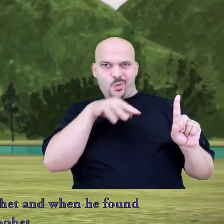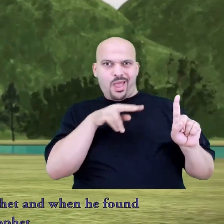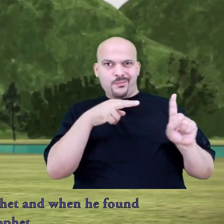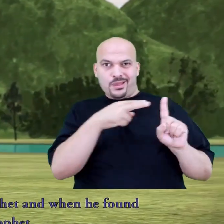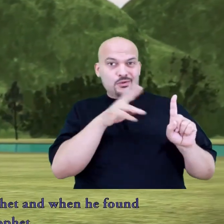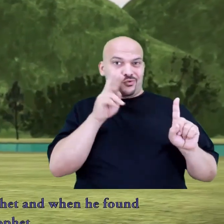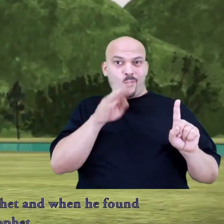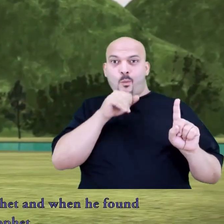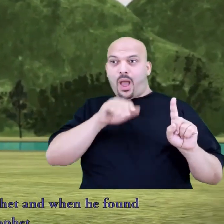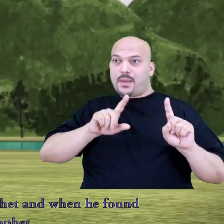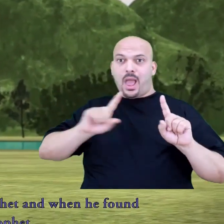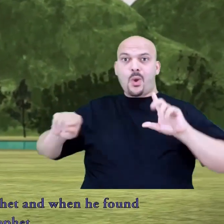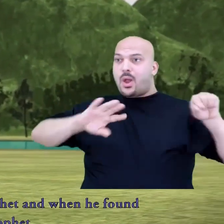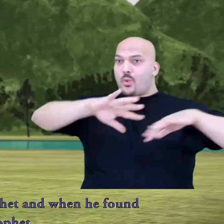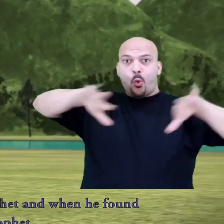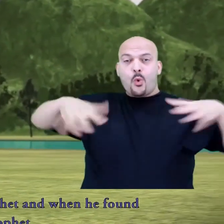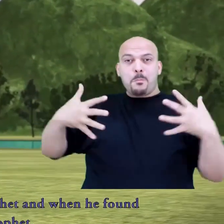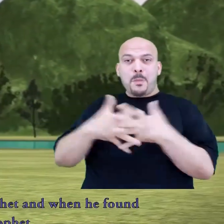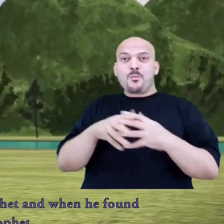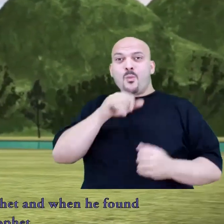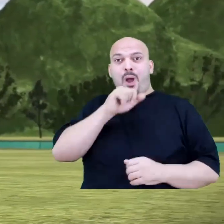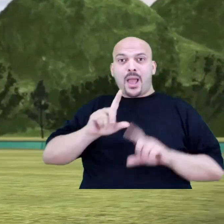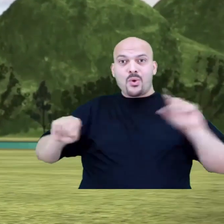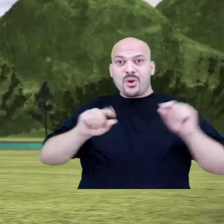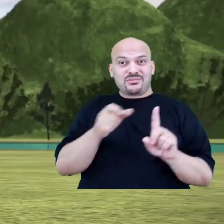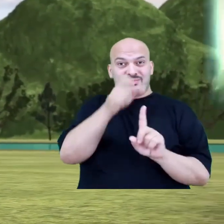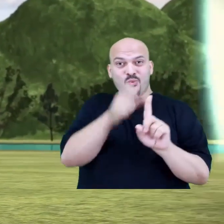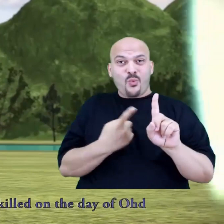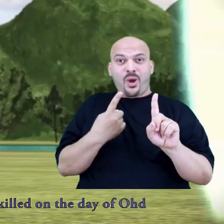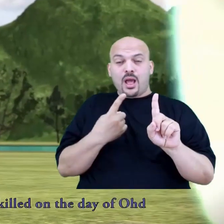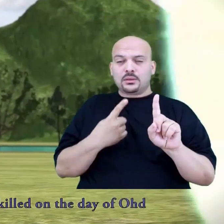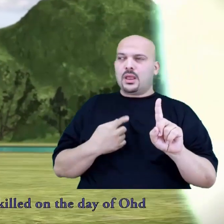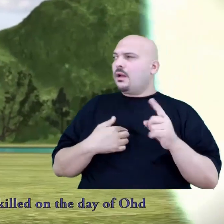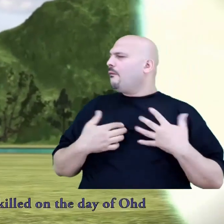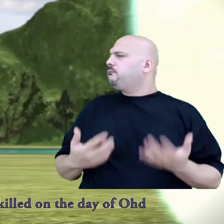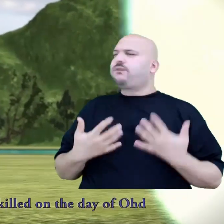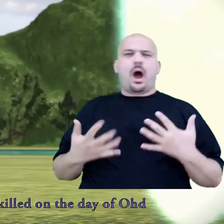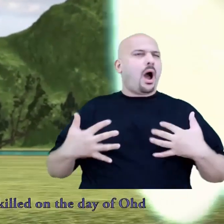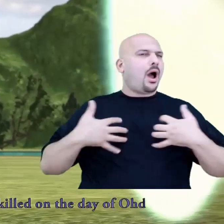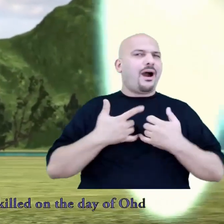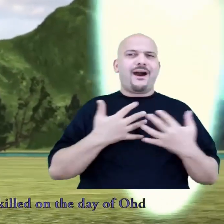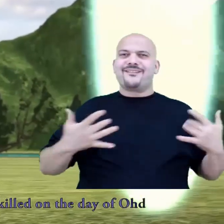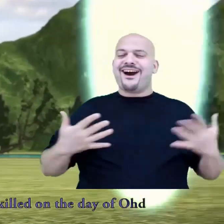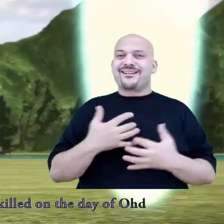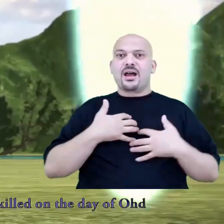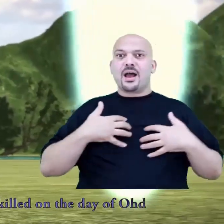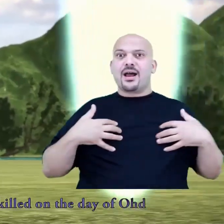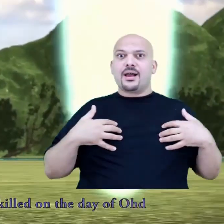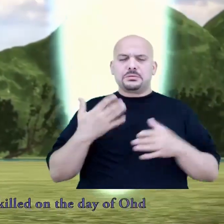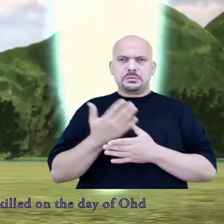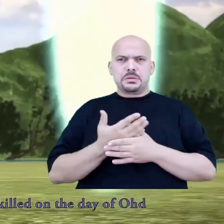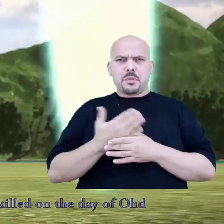قد تعرى وانصرف الناس عنه فرح فرحا ليس